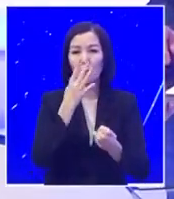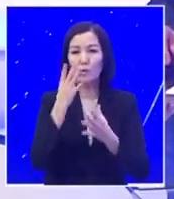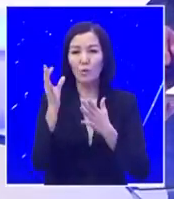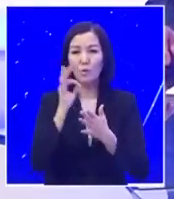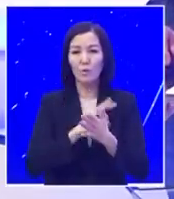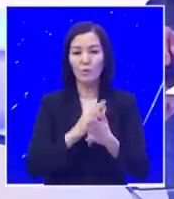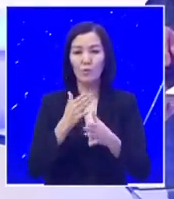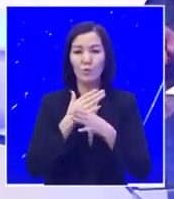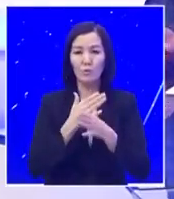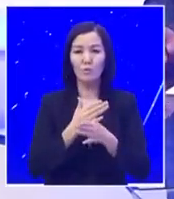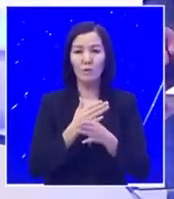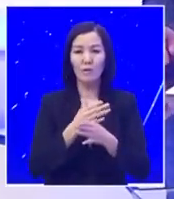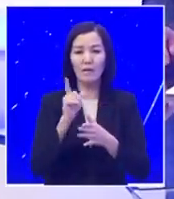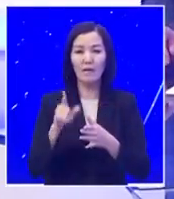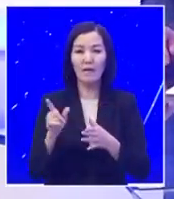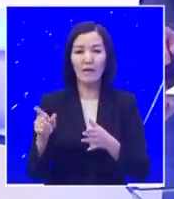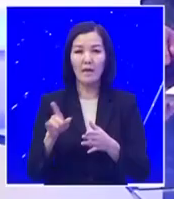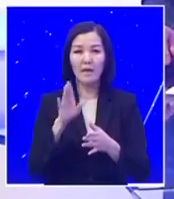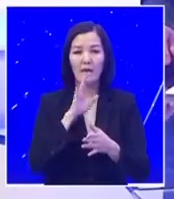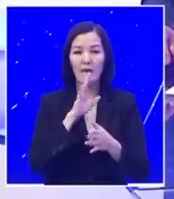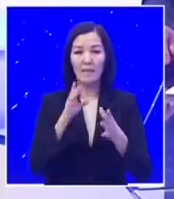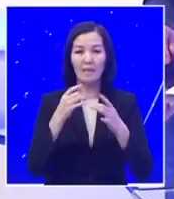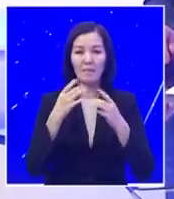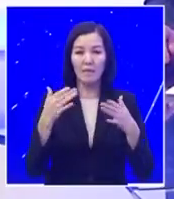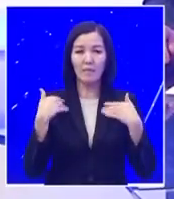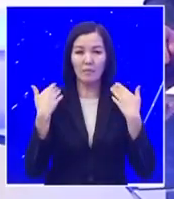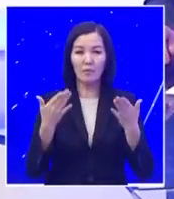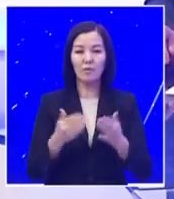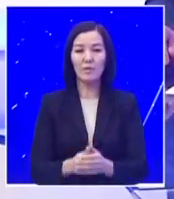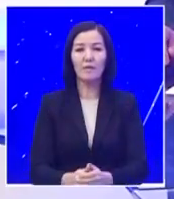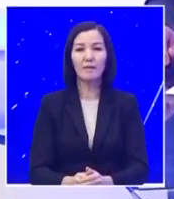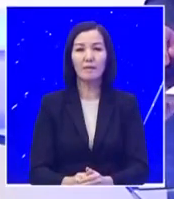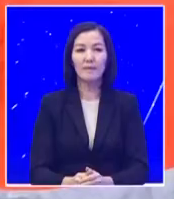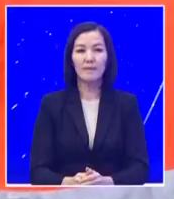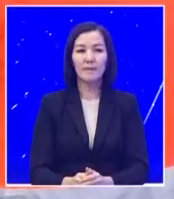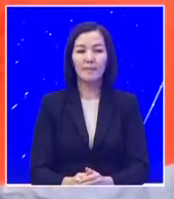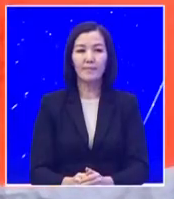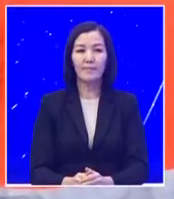сүбелі үлес қосып жүрген бірқатарын әйелдер мерекесімен құттықтады.